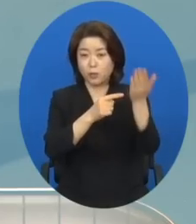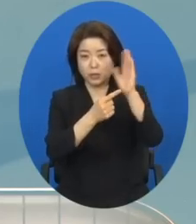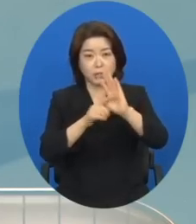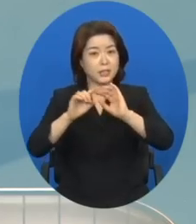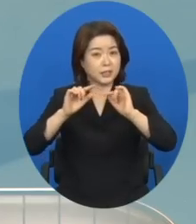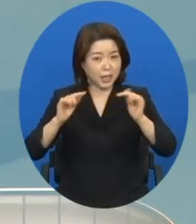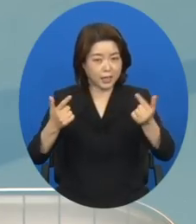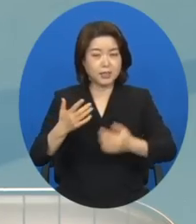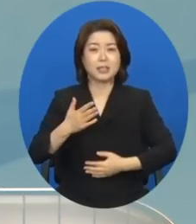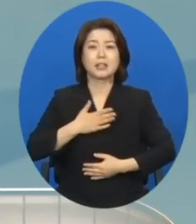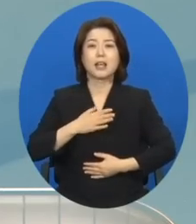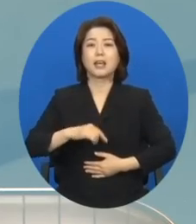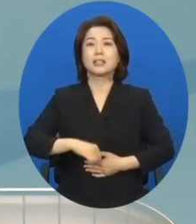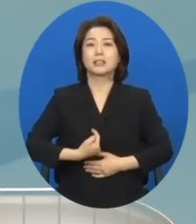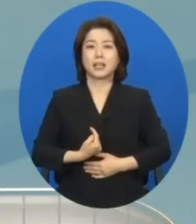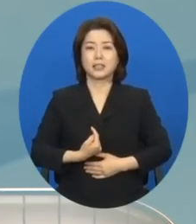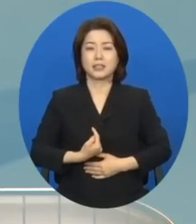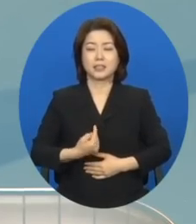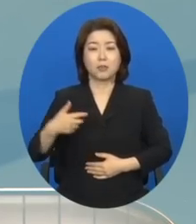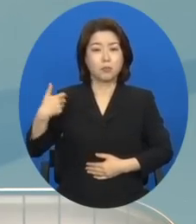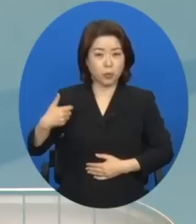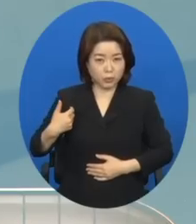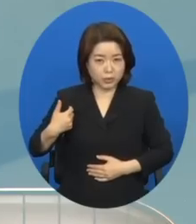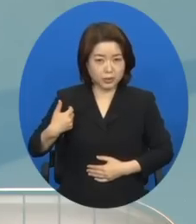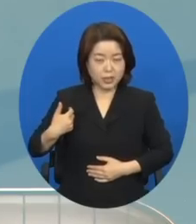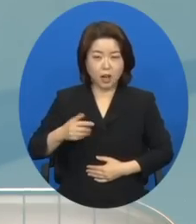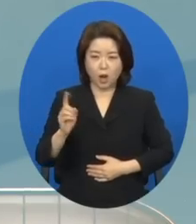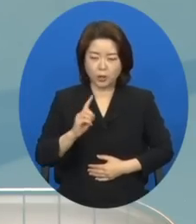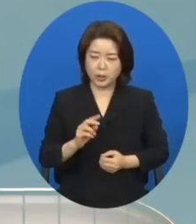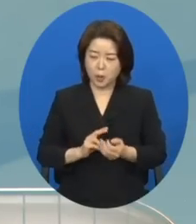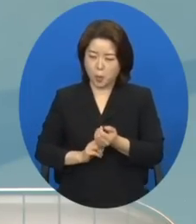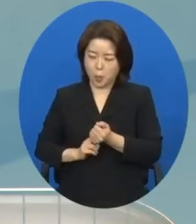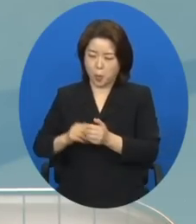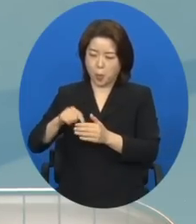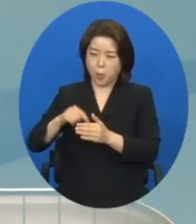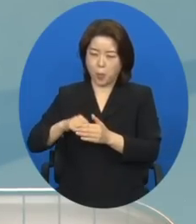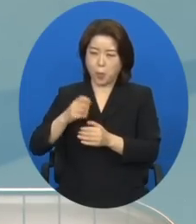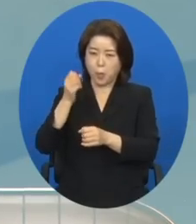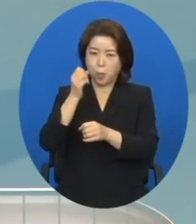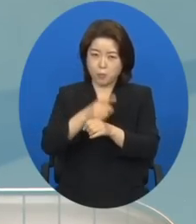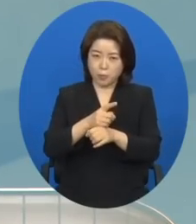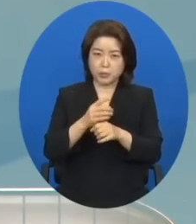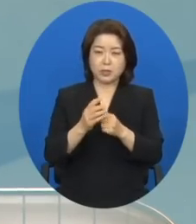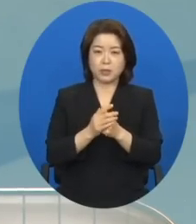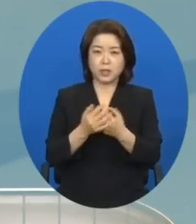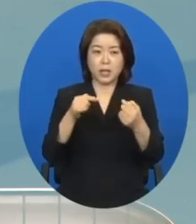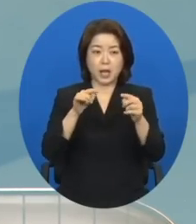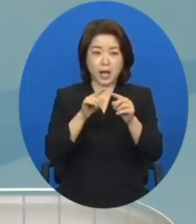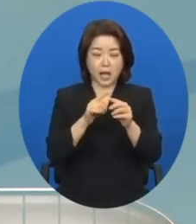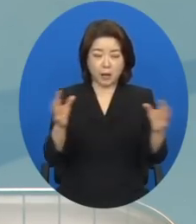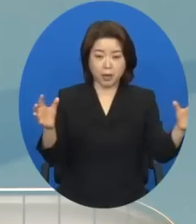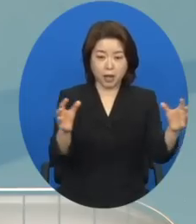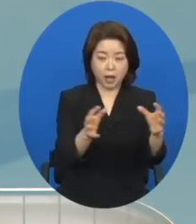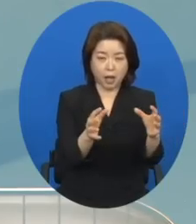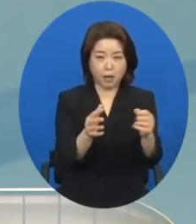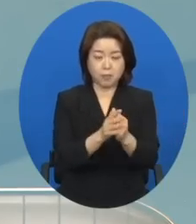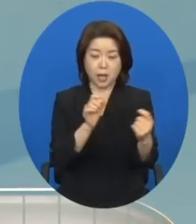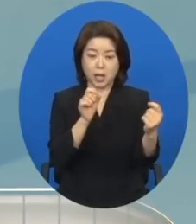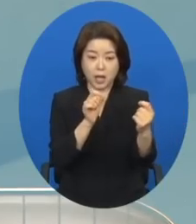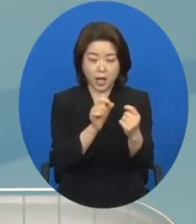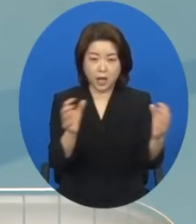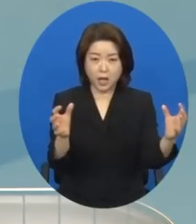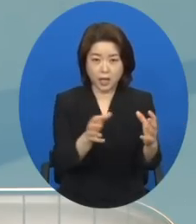않았을 나 자신도 모르는 어떤 숨겨진 나의 본성이 함께 있을 때, 가까이 있을